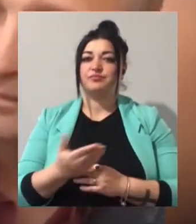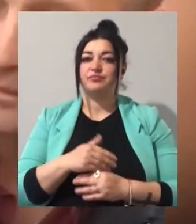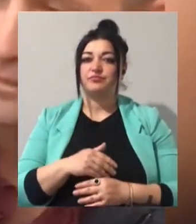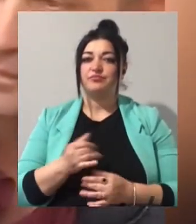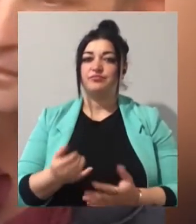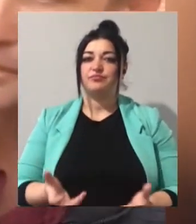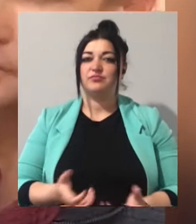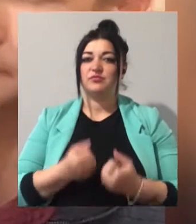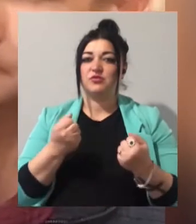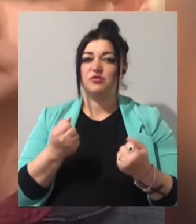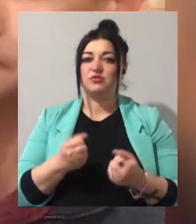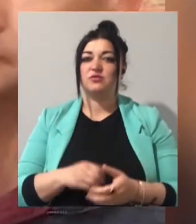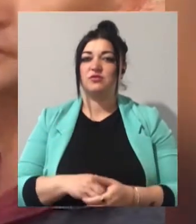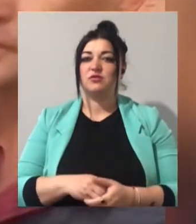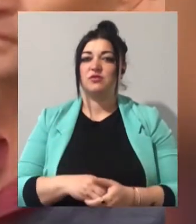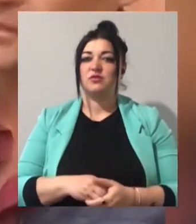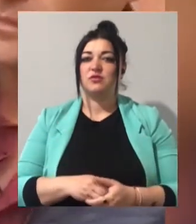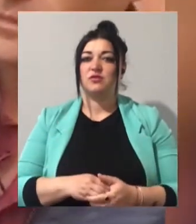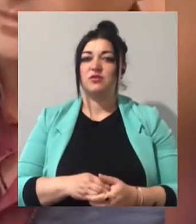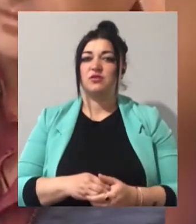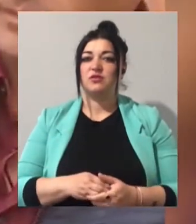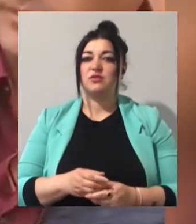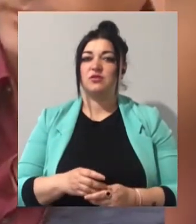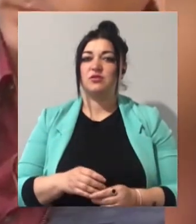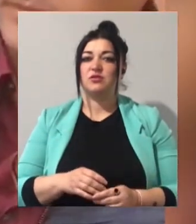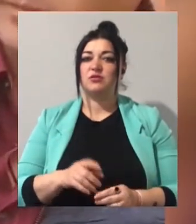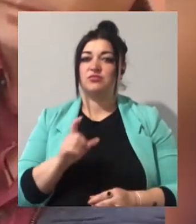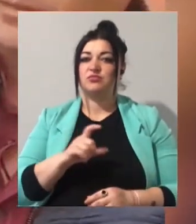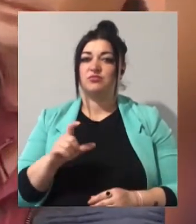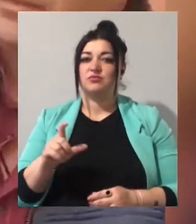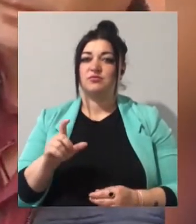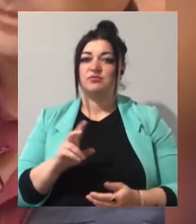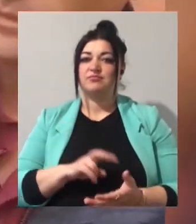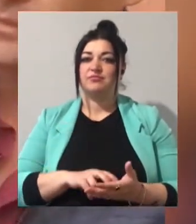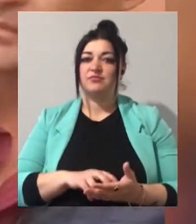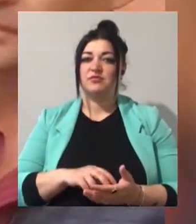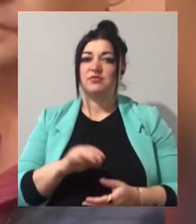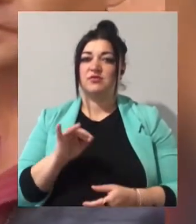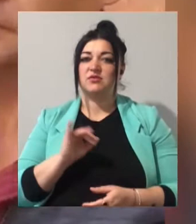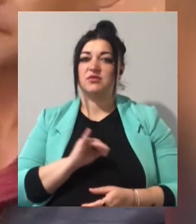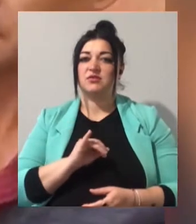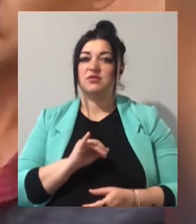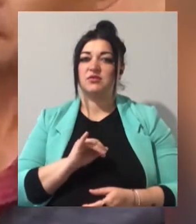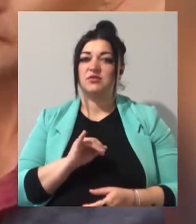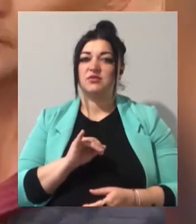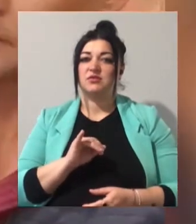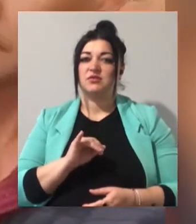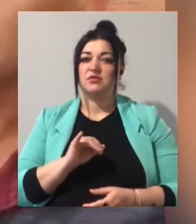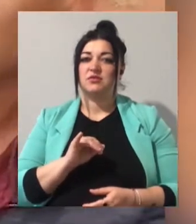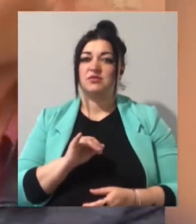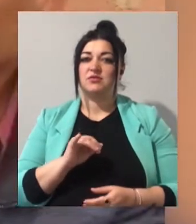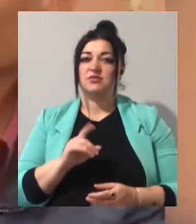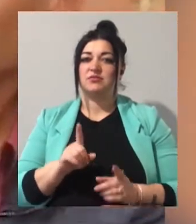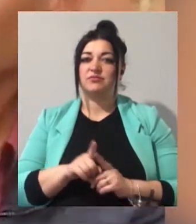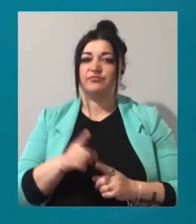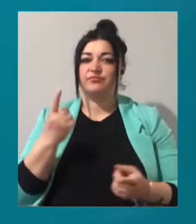саме, що я – це люди, які мене оточують. І якби не ті люди, які добилися цього,